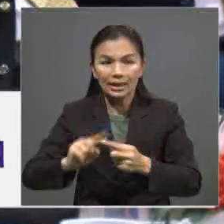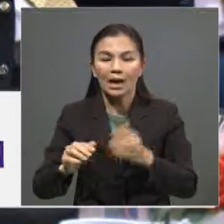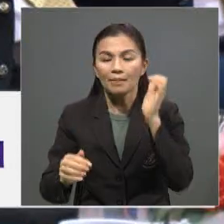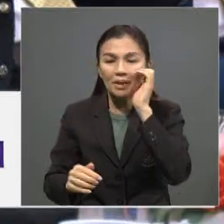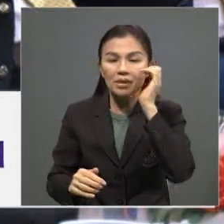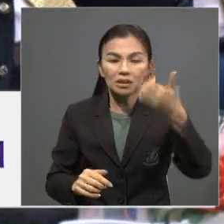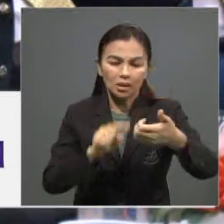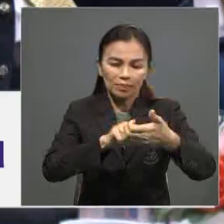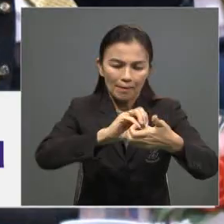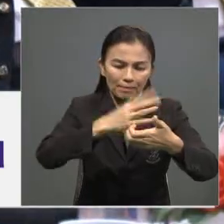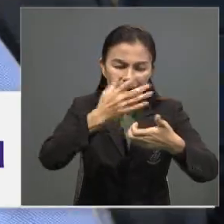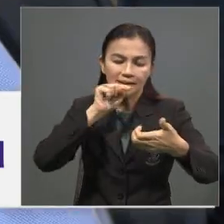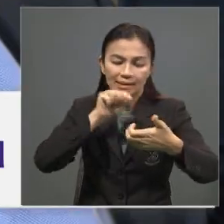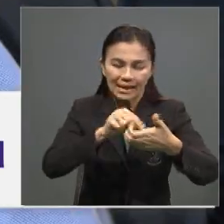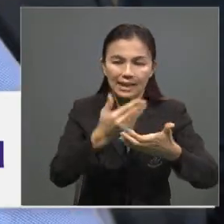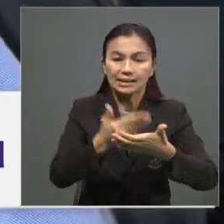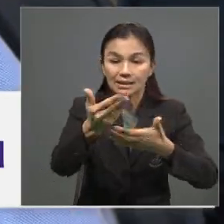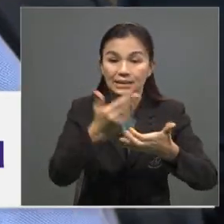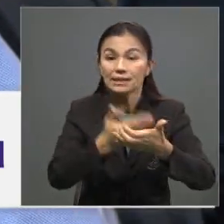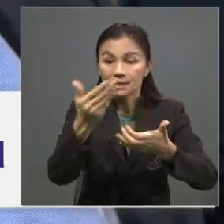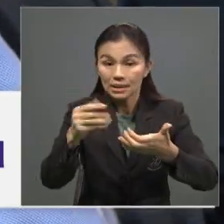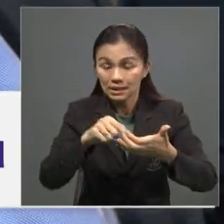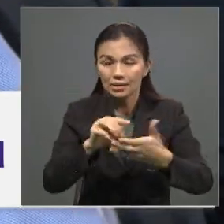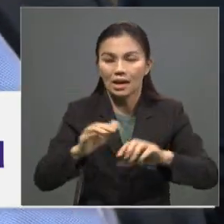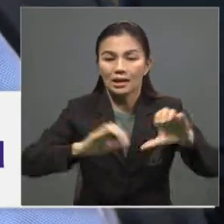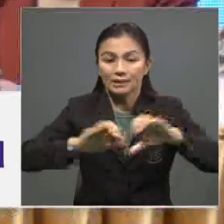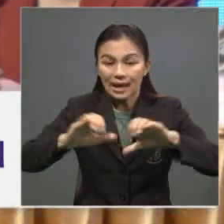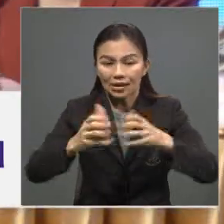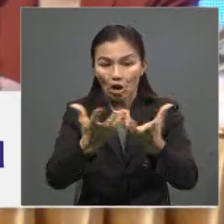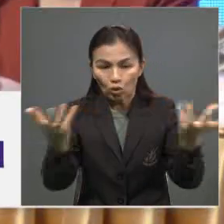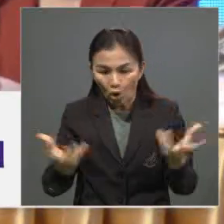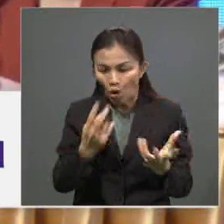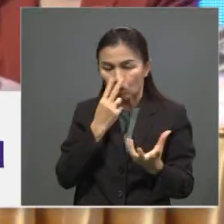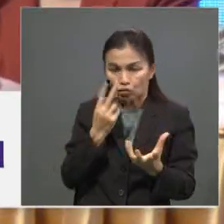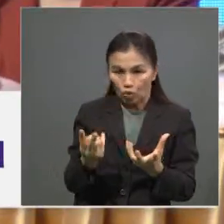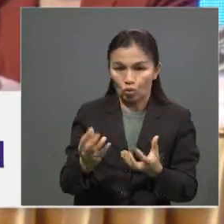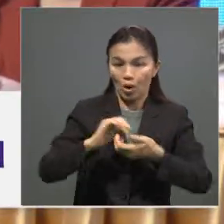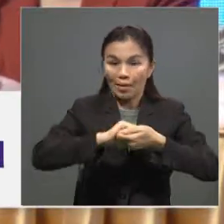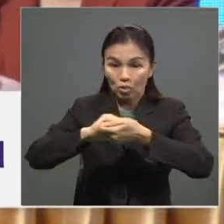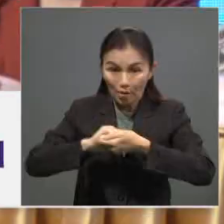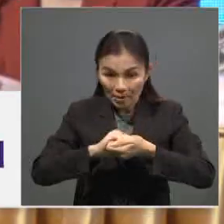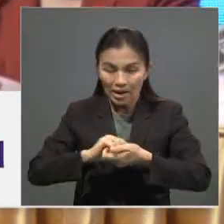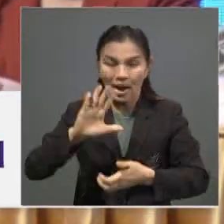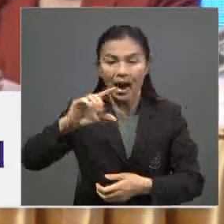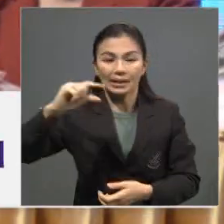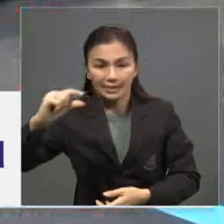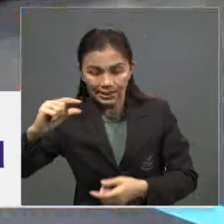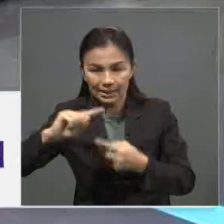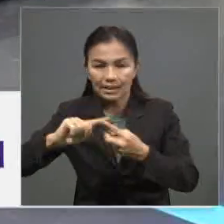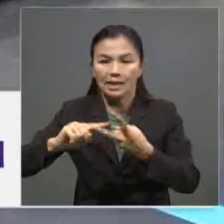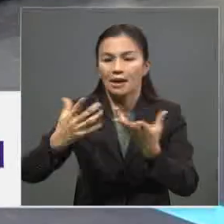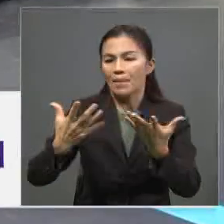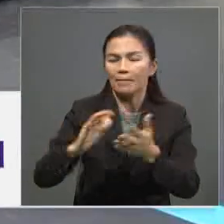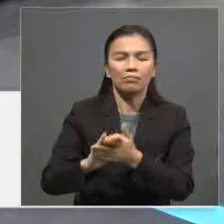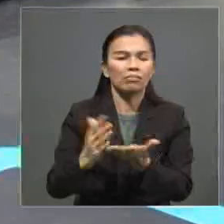ๆการจัดงานแสดงสินค้าการเพิ่มความร่วมมือในอุตสาหกรรมต่างๆเช่น 5geคอมเมิซและ